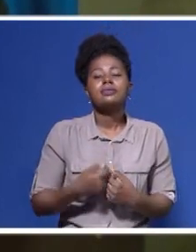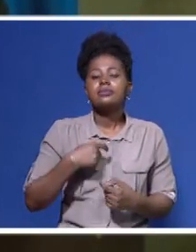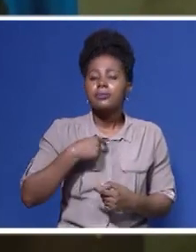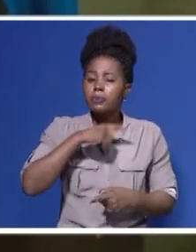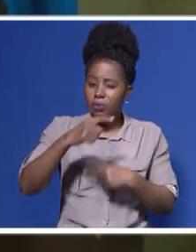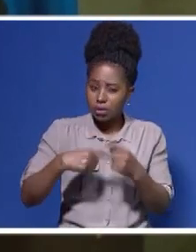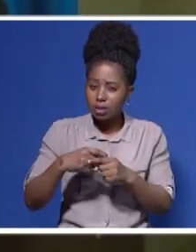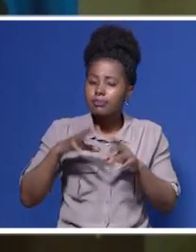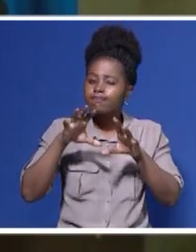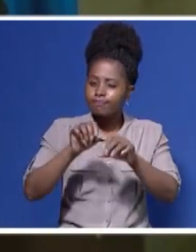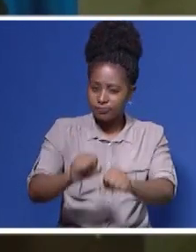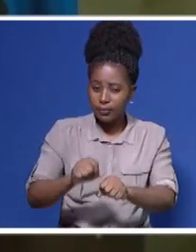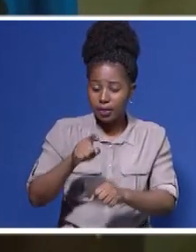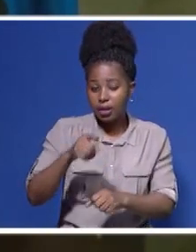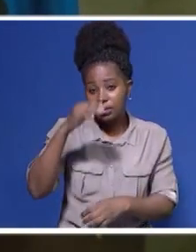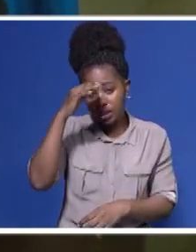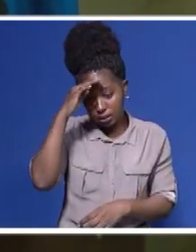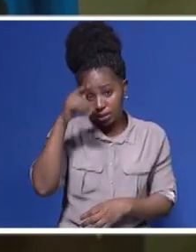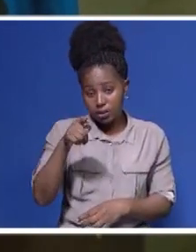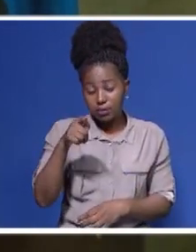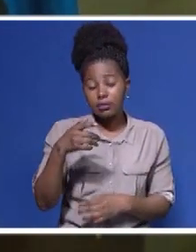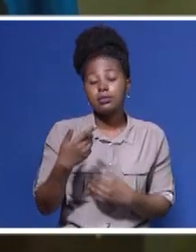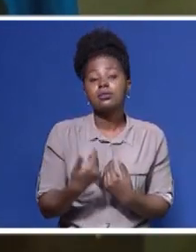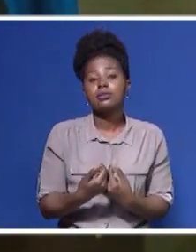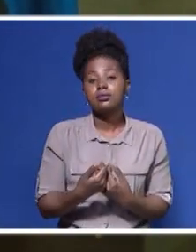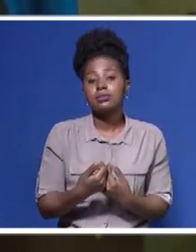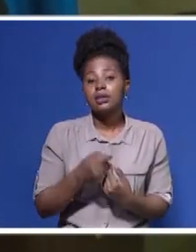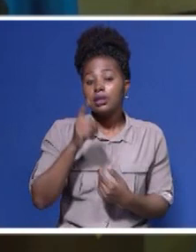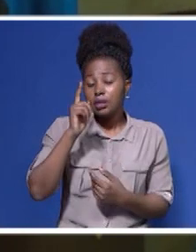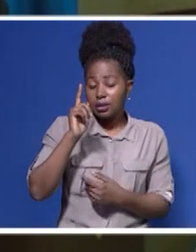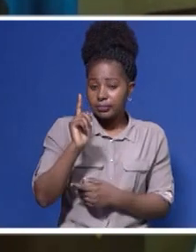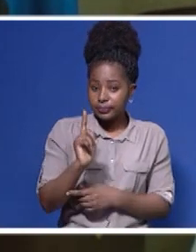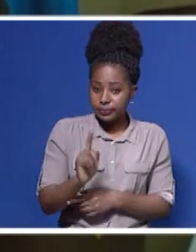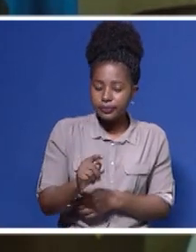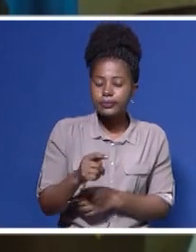kuwashikilia askari wa polisi waliokuwa